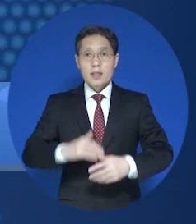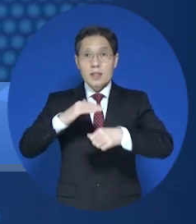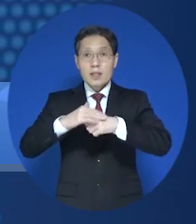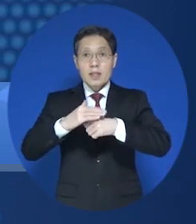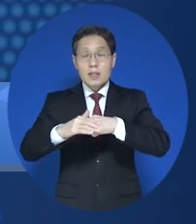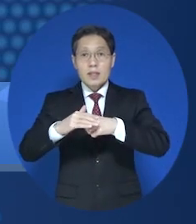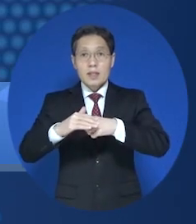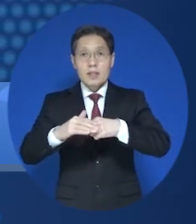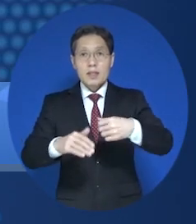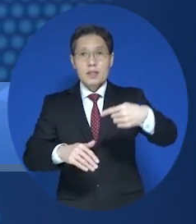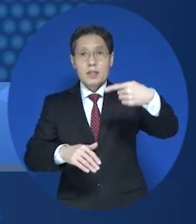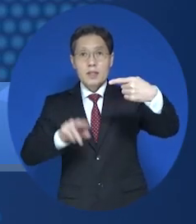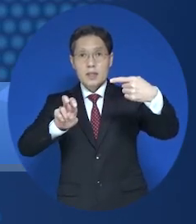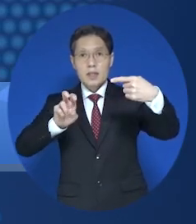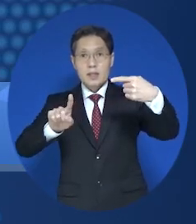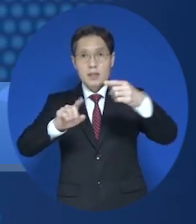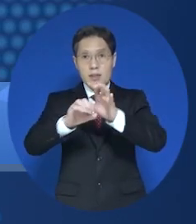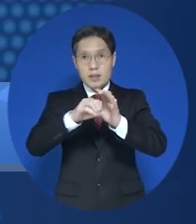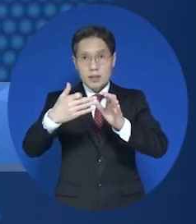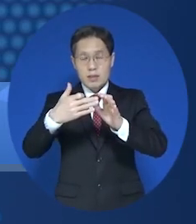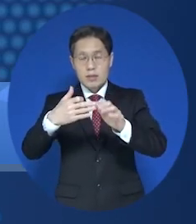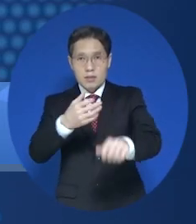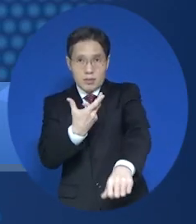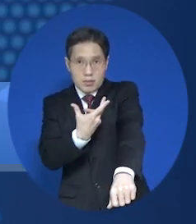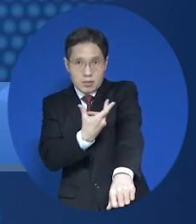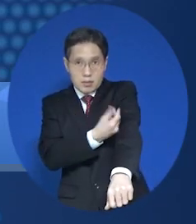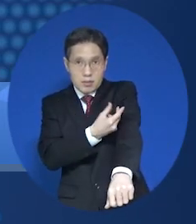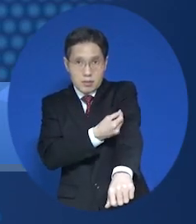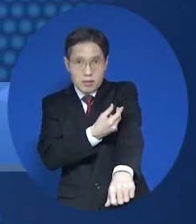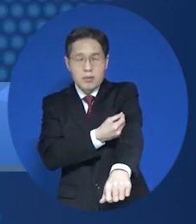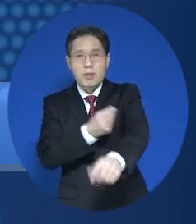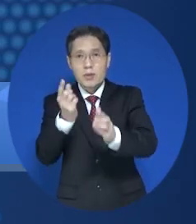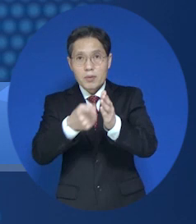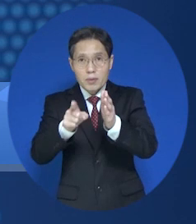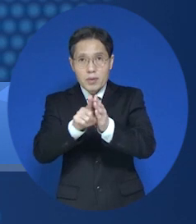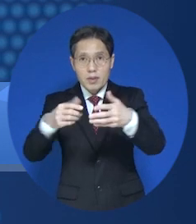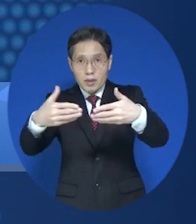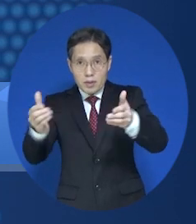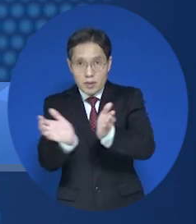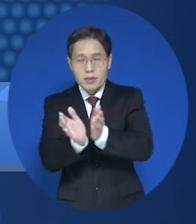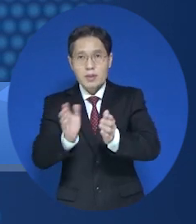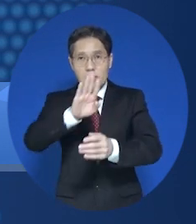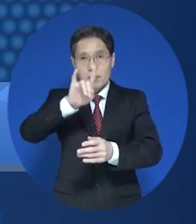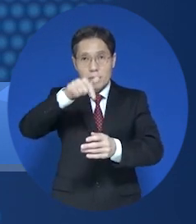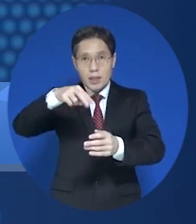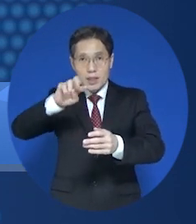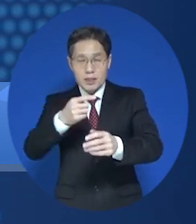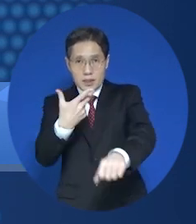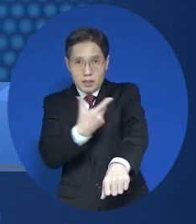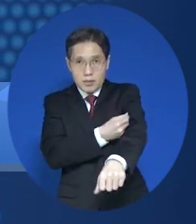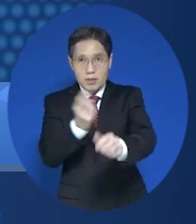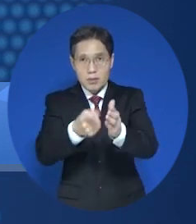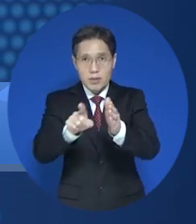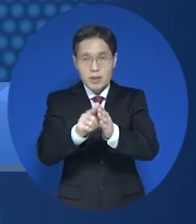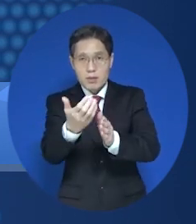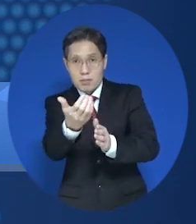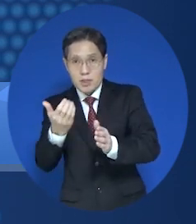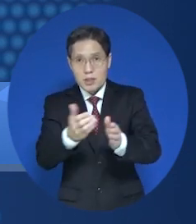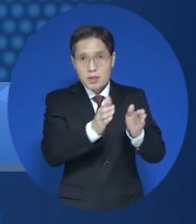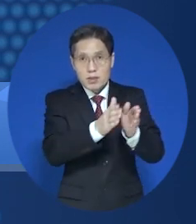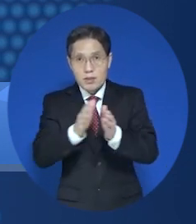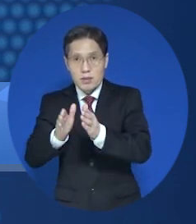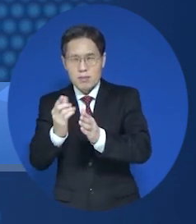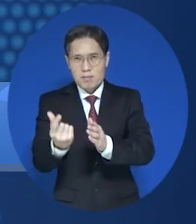대구시가 지난 21일 코론 알고 예방접종 추진단 을 구성하고 백신접종을 위한 본격적인 준비에 속도를 내고